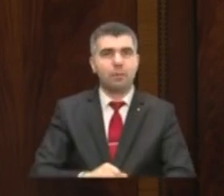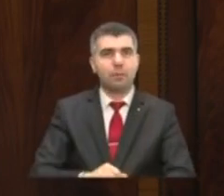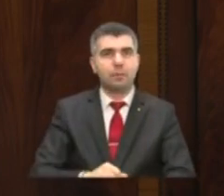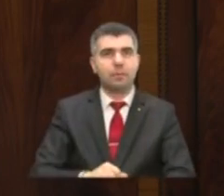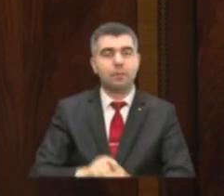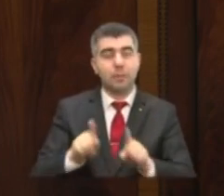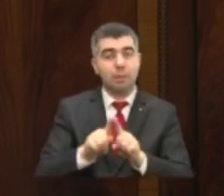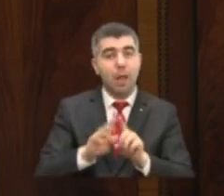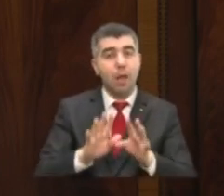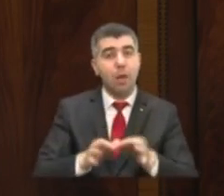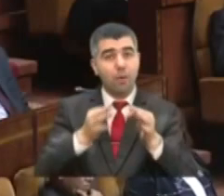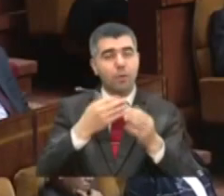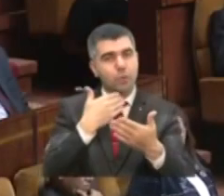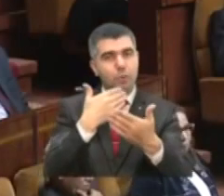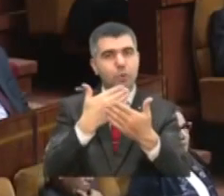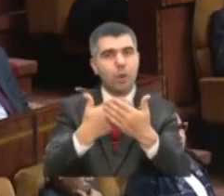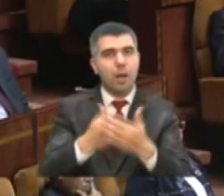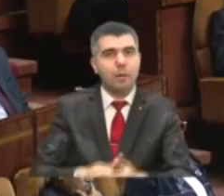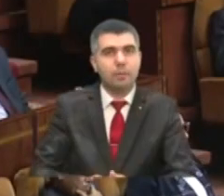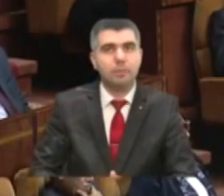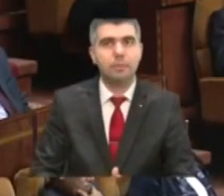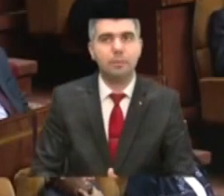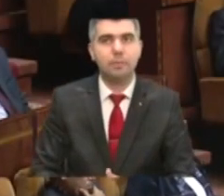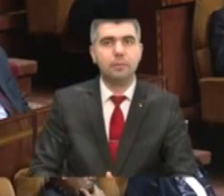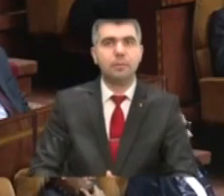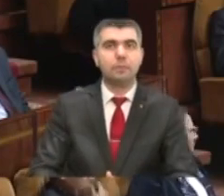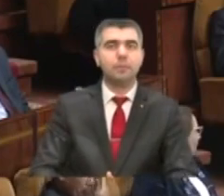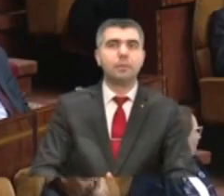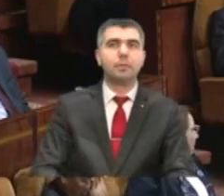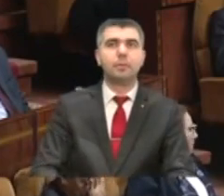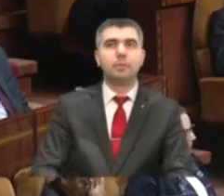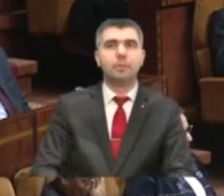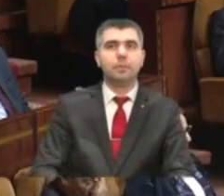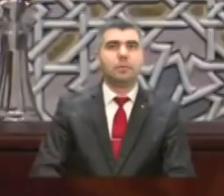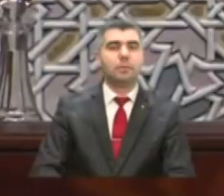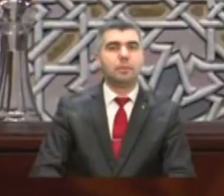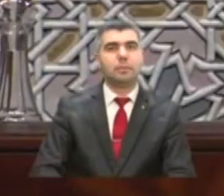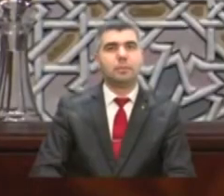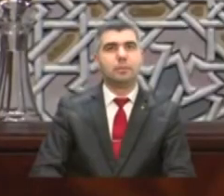هذا الاستنتاج اللي تقبل لي. شكرا للسيد النائب، شكرا.